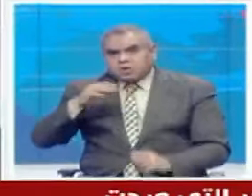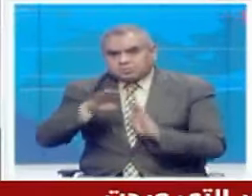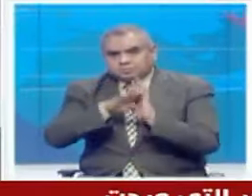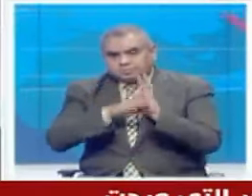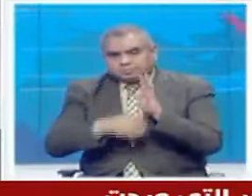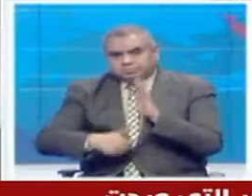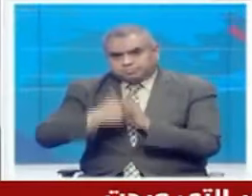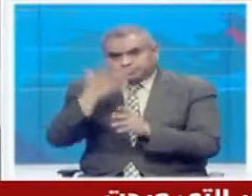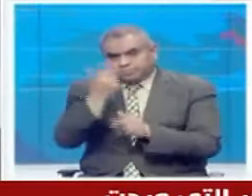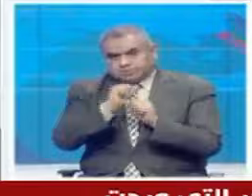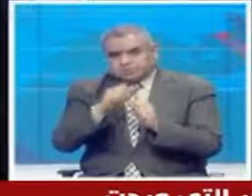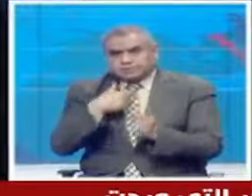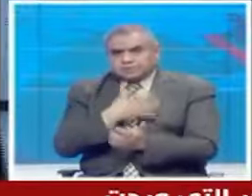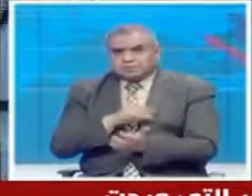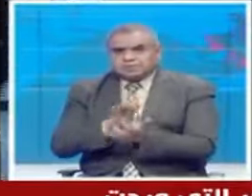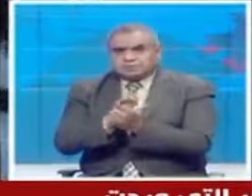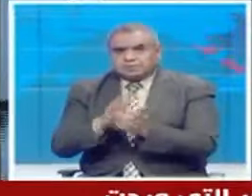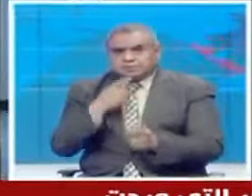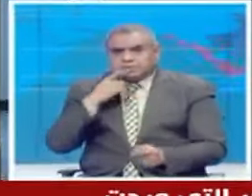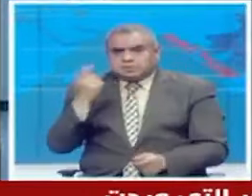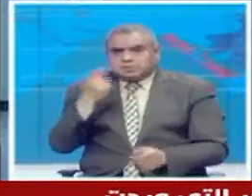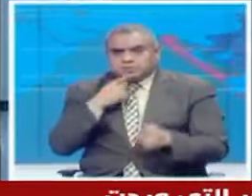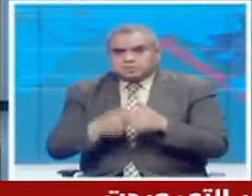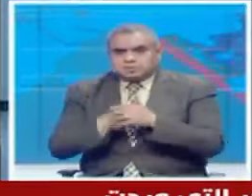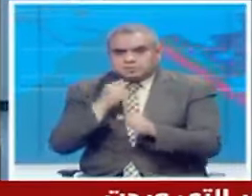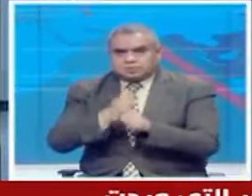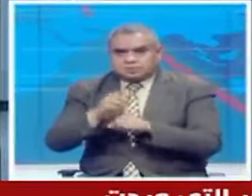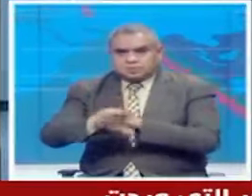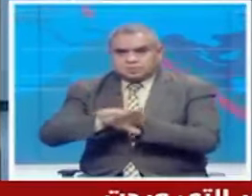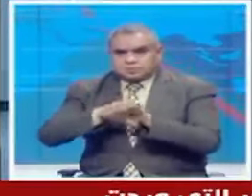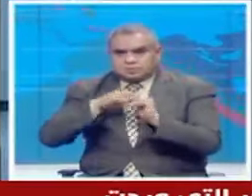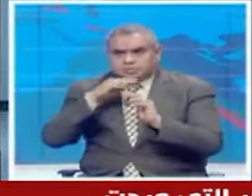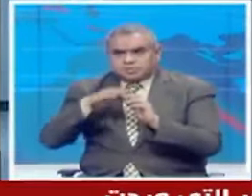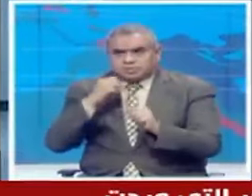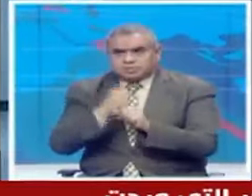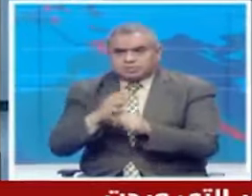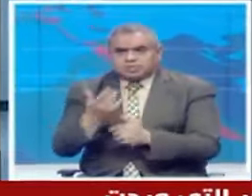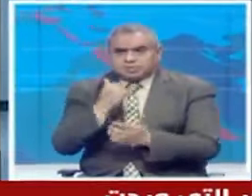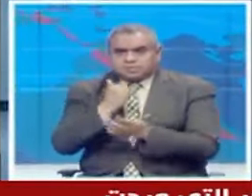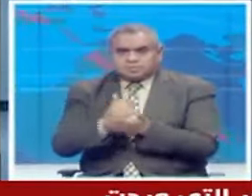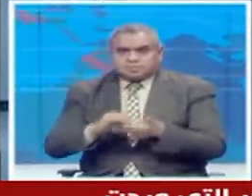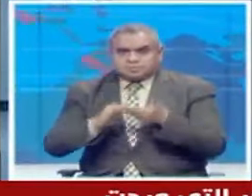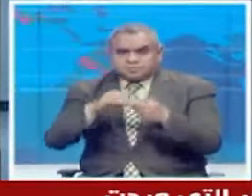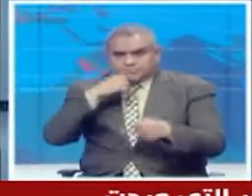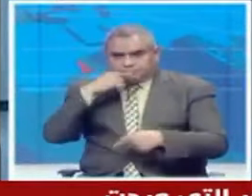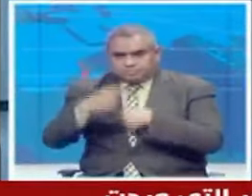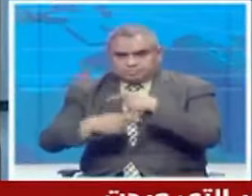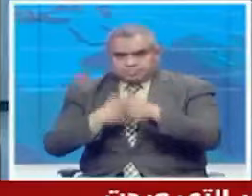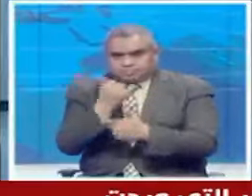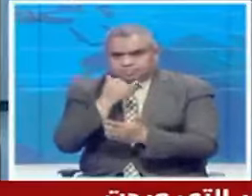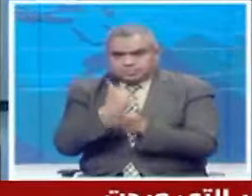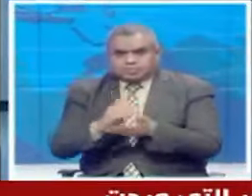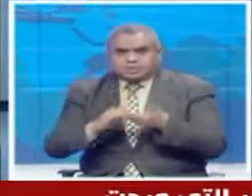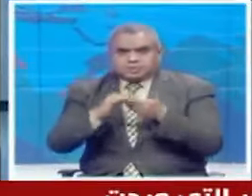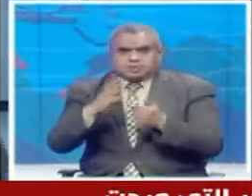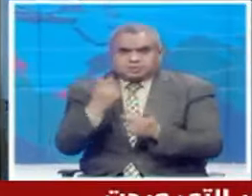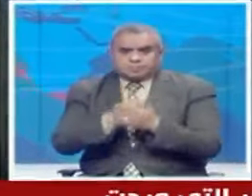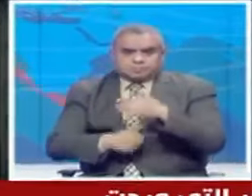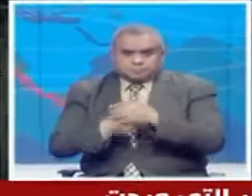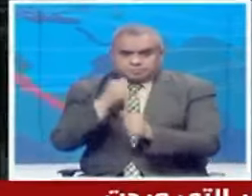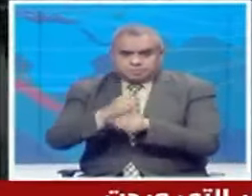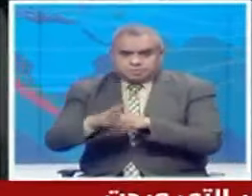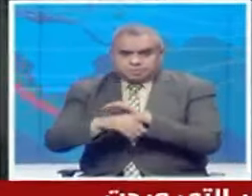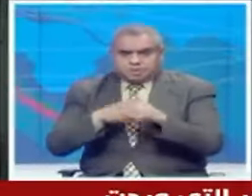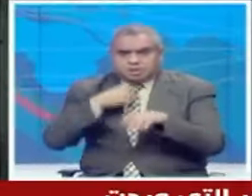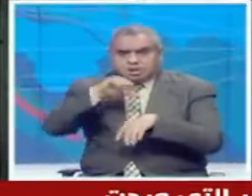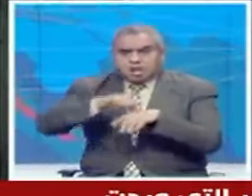ومتابعة رضا المريض إن شاء الله. الحمد لله الجائزة الأولى. احنا بنفخر ان احنا الحقيقة مركز طبي حكومي بيقضي على قوام انتظار كمركز